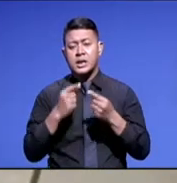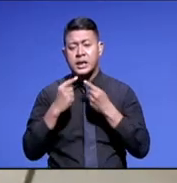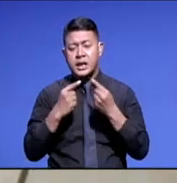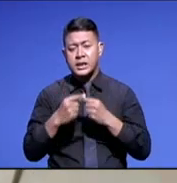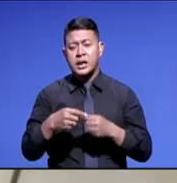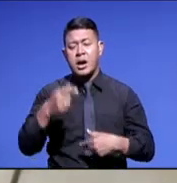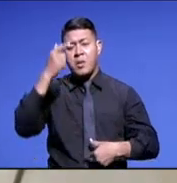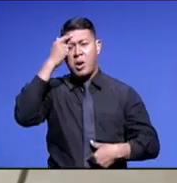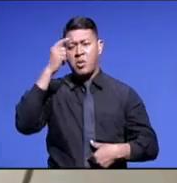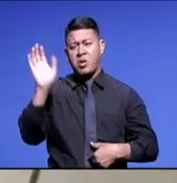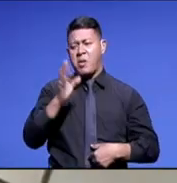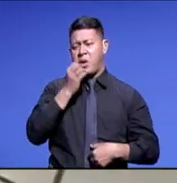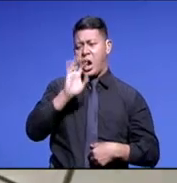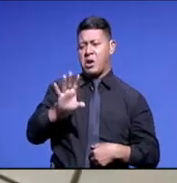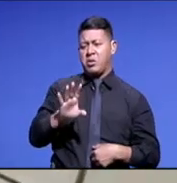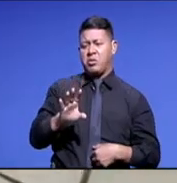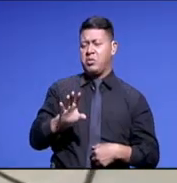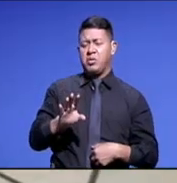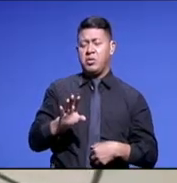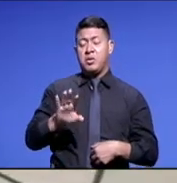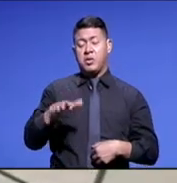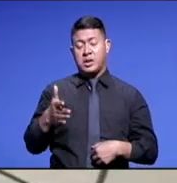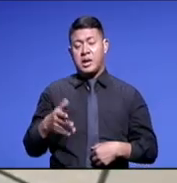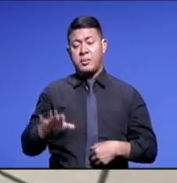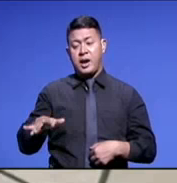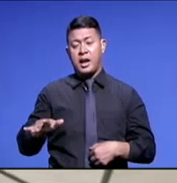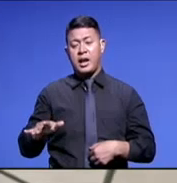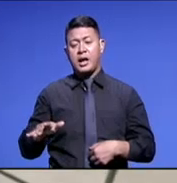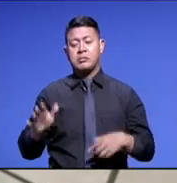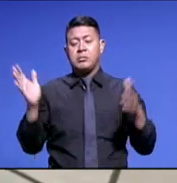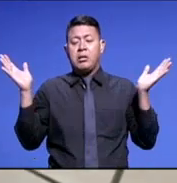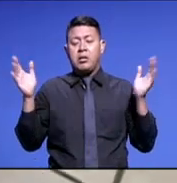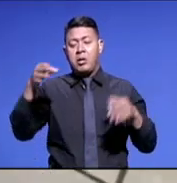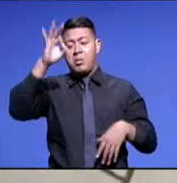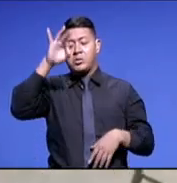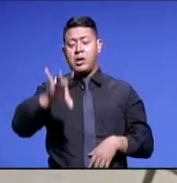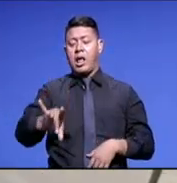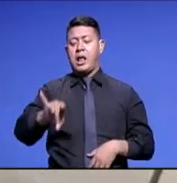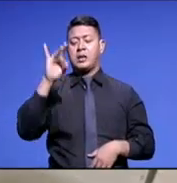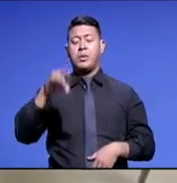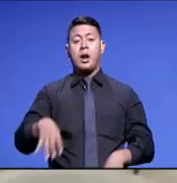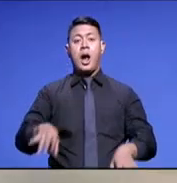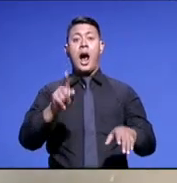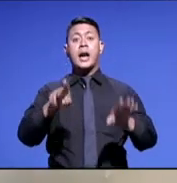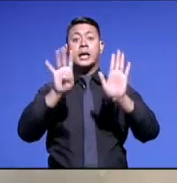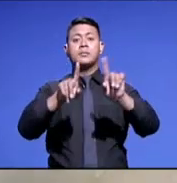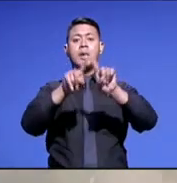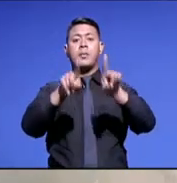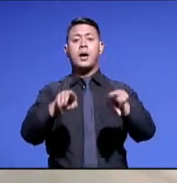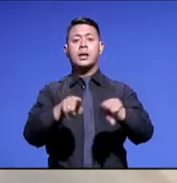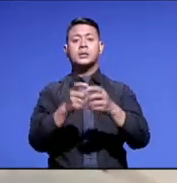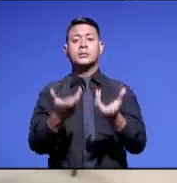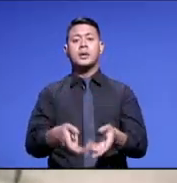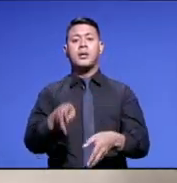pelaku sempat tak mengaku dan santai menjawab. Namun pria satu anak ini tak berkutik saat petugas menemukan 9 paket sabu seberat 4